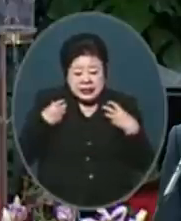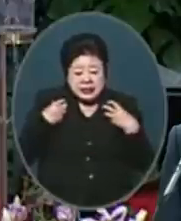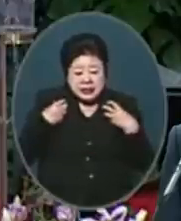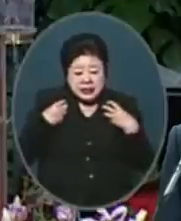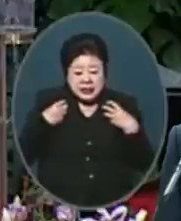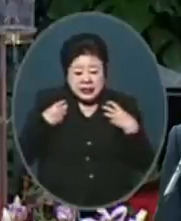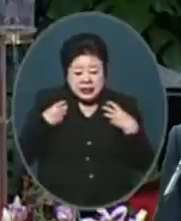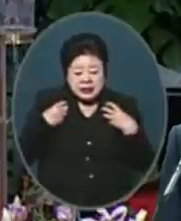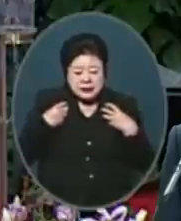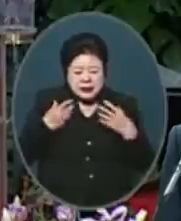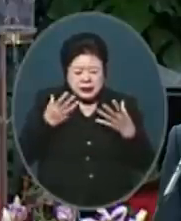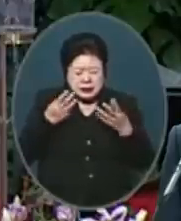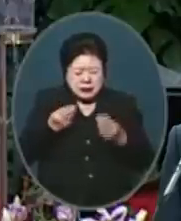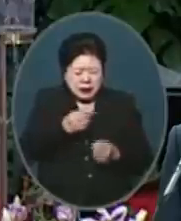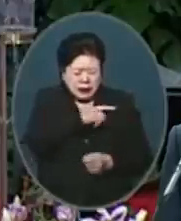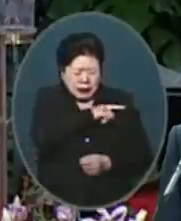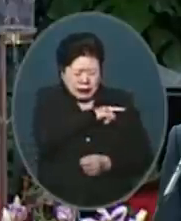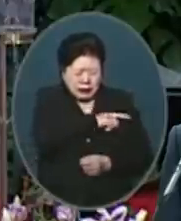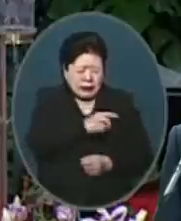역대 최고인 것인